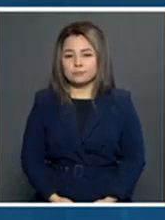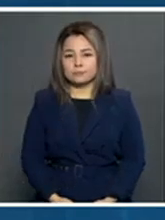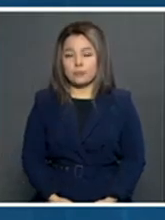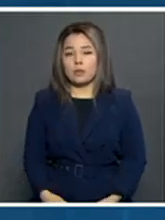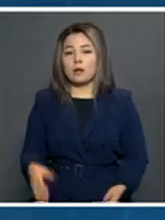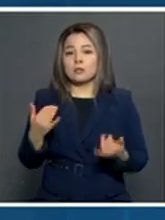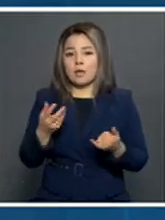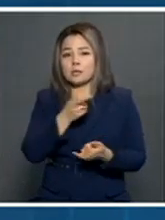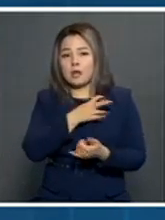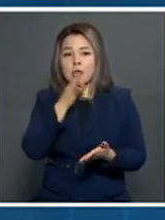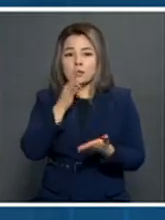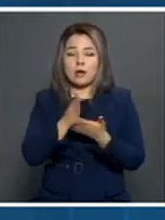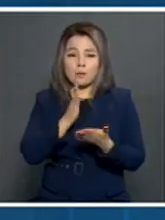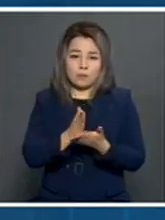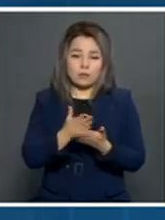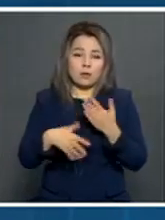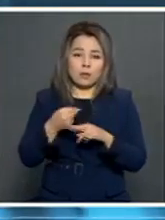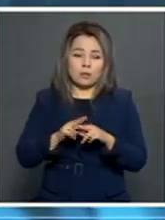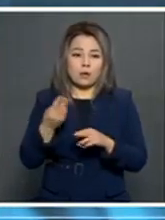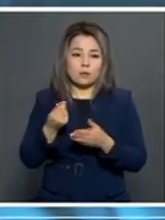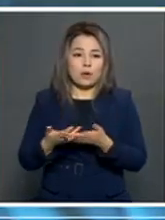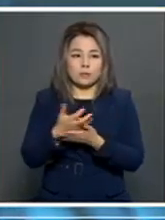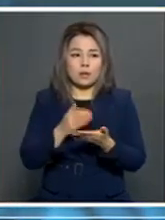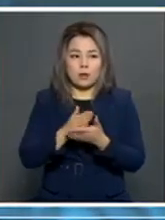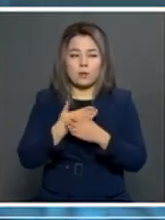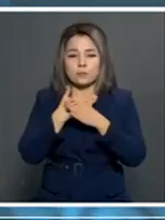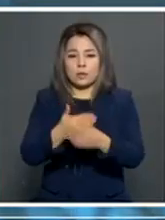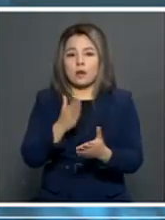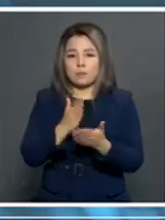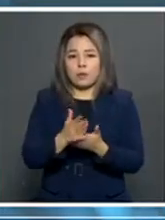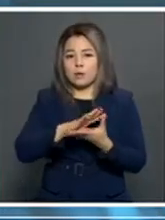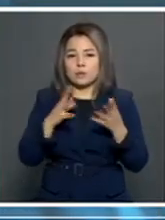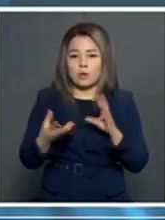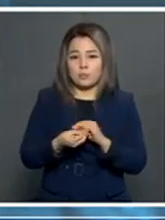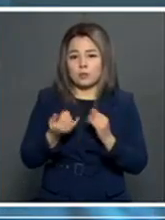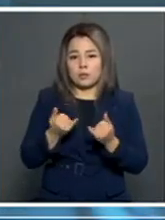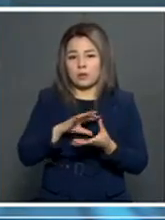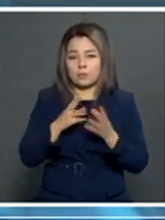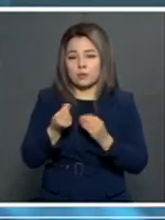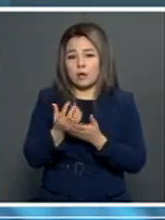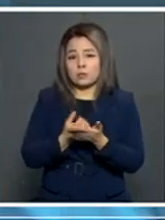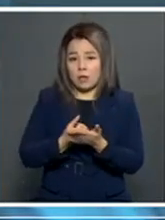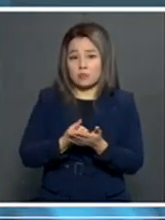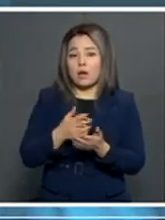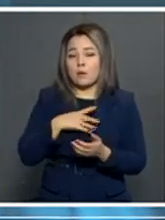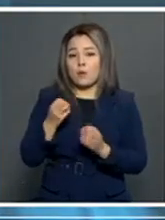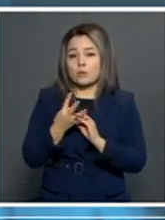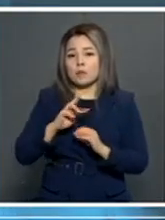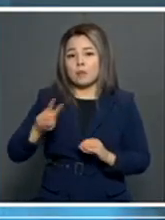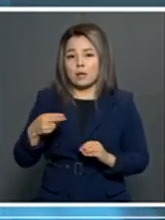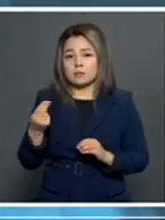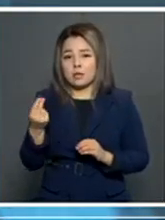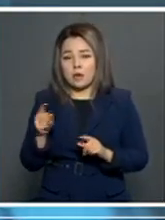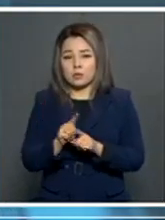Сондай-ақ дәрігерлерге біргеміз қоғамдық қорына жиналған қаржыдан да көмек көрсетіледі. Жалпы бүгінге дейін қорға жиналған қаржы көлемі 14